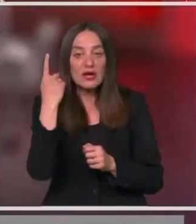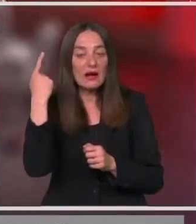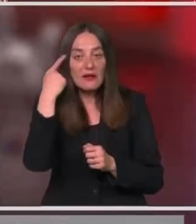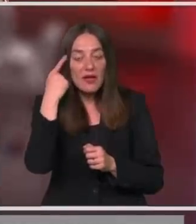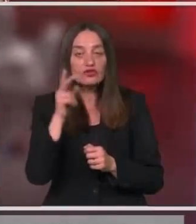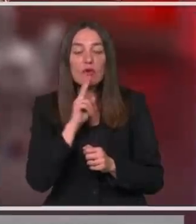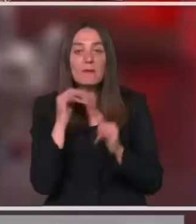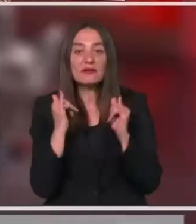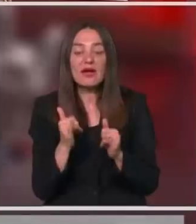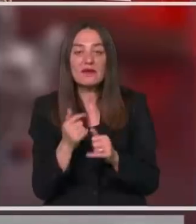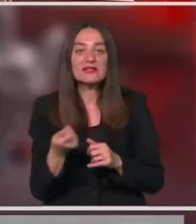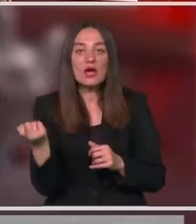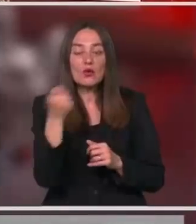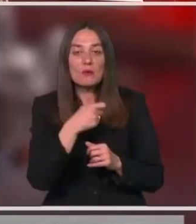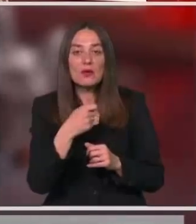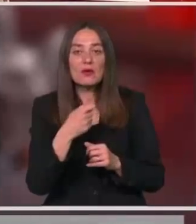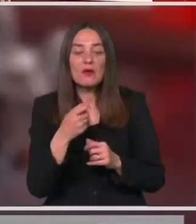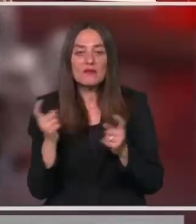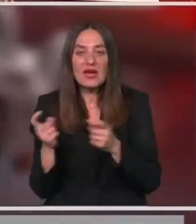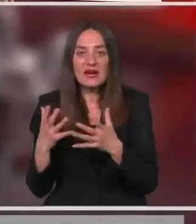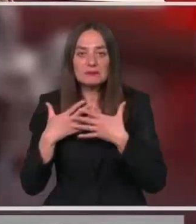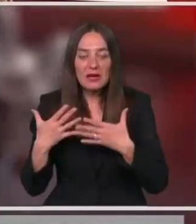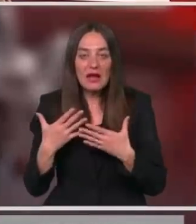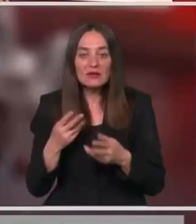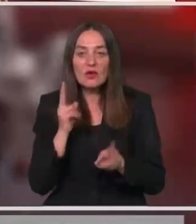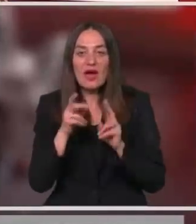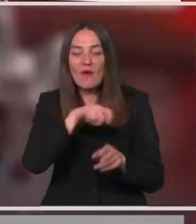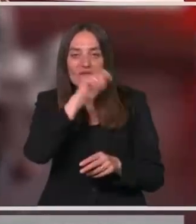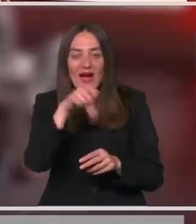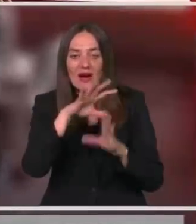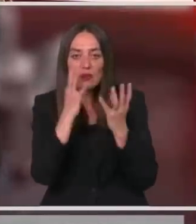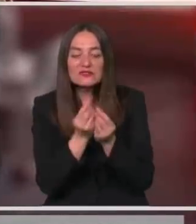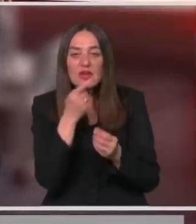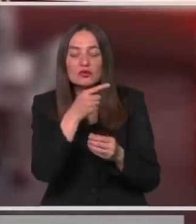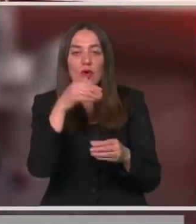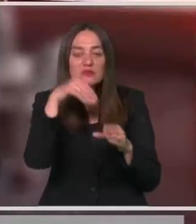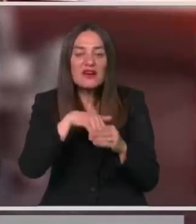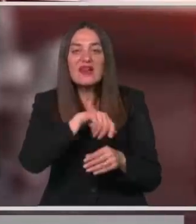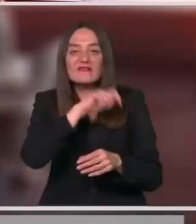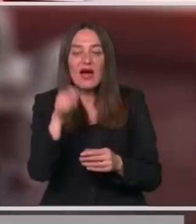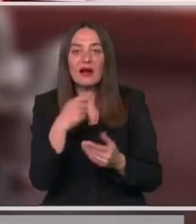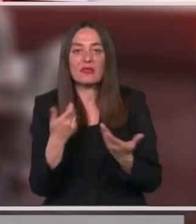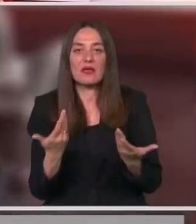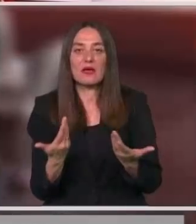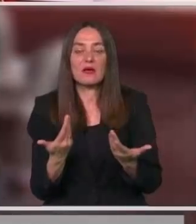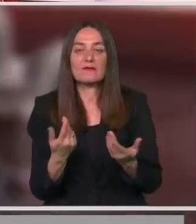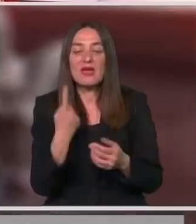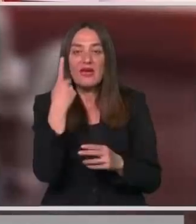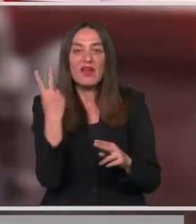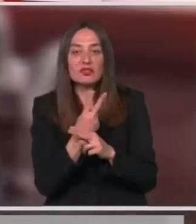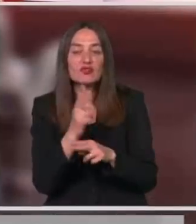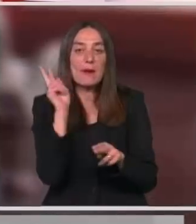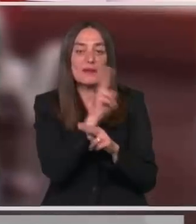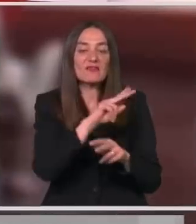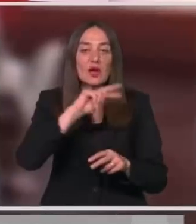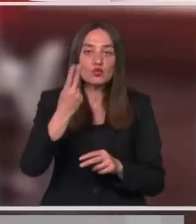na koji danas se kupuju respiratori, kako varaju svi, to je suštinsko varanje. Jedna država prevari